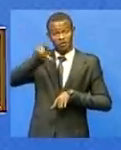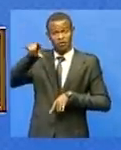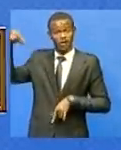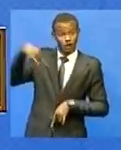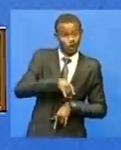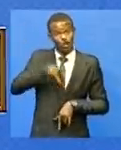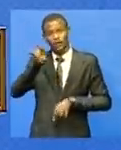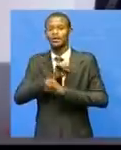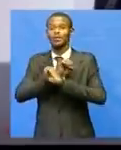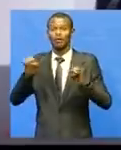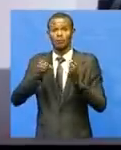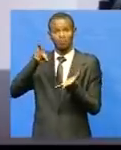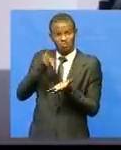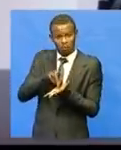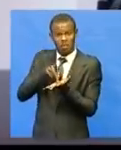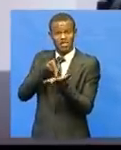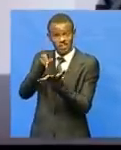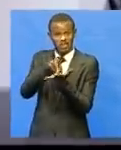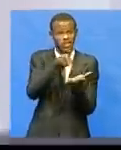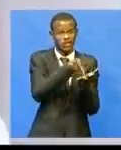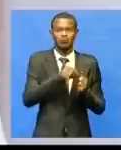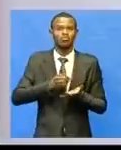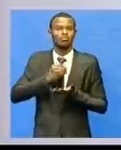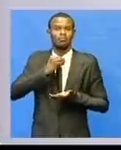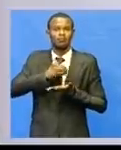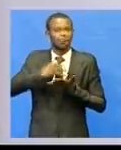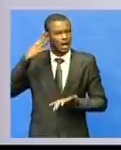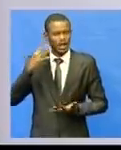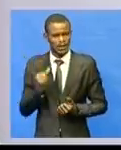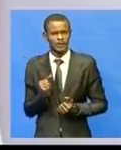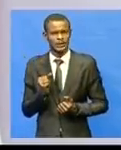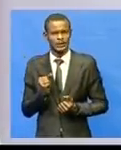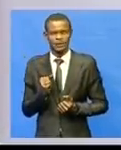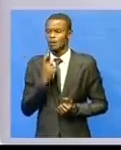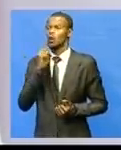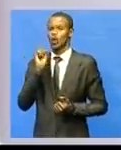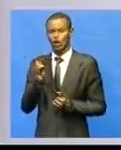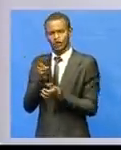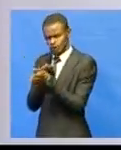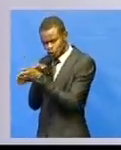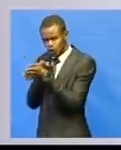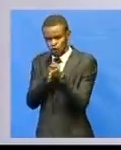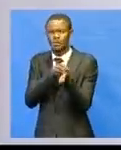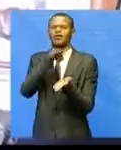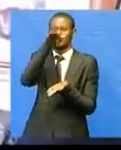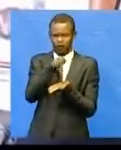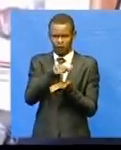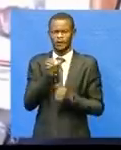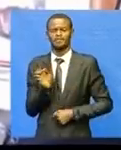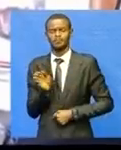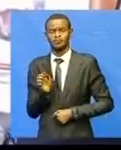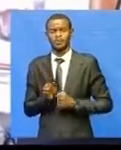économiques véreux pour mettre fin à cette spéculation. Les fonctionnements des institutions